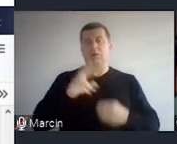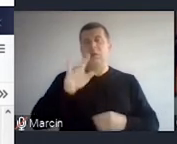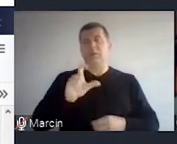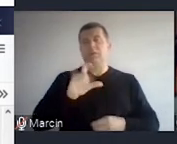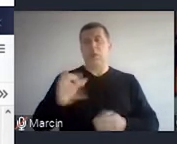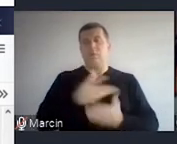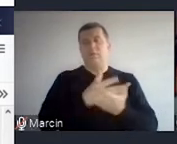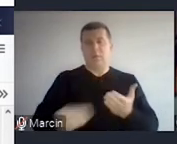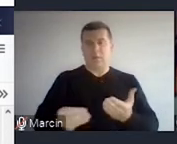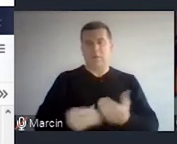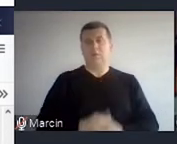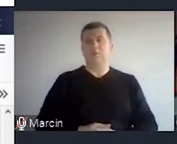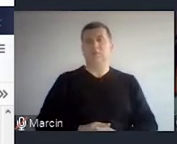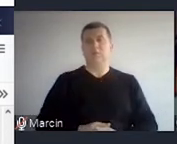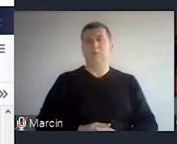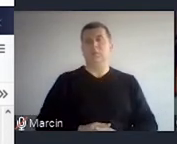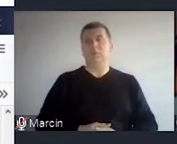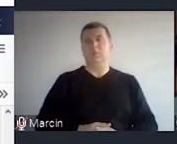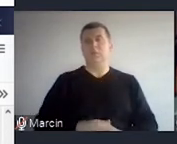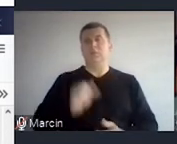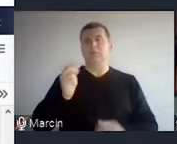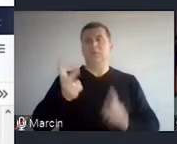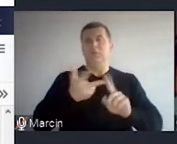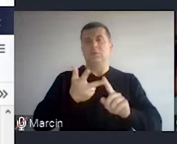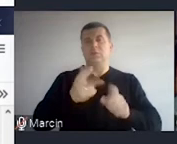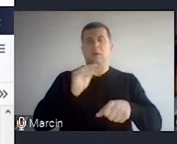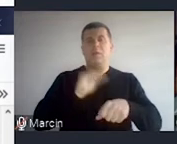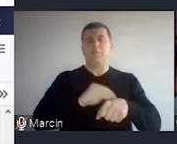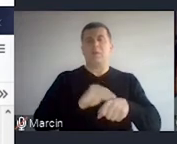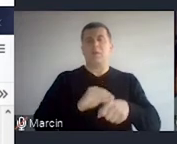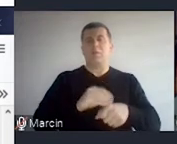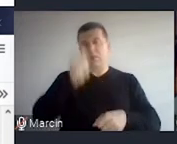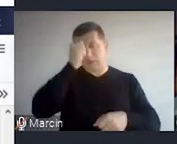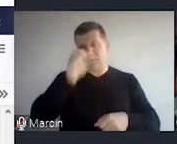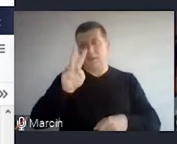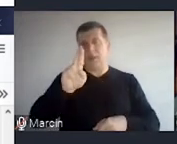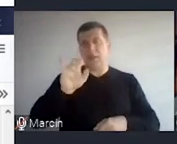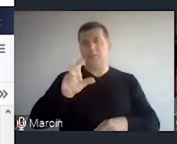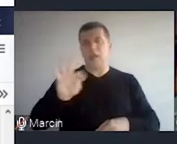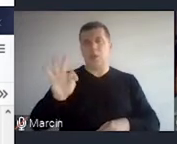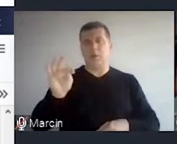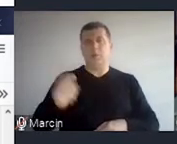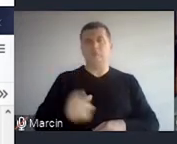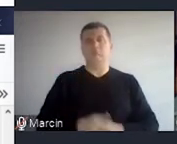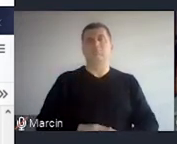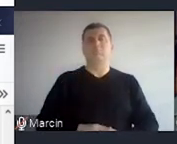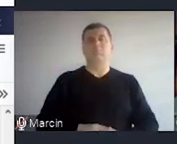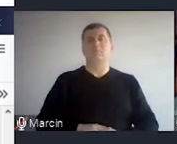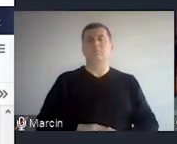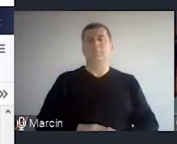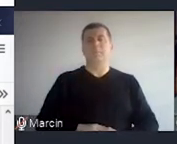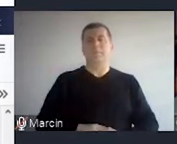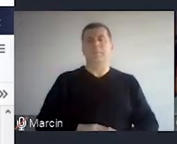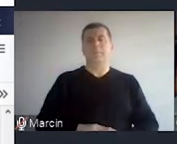zryczałtowane wynagrodzenie, no tylko po raz trzecia metoda z nazwą ryczałt w nazwie już by chyba nie przeszła, a w związku z